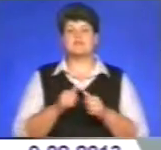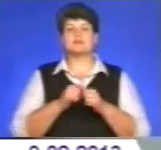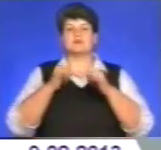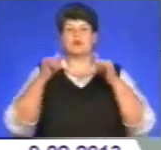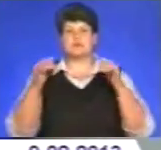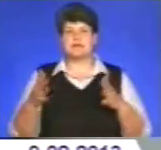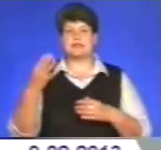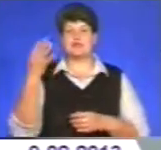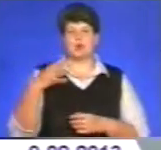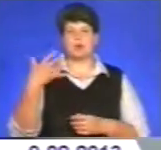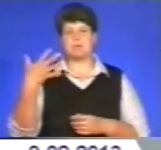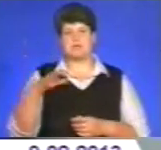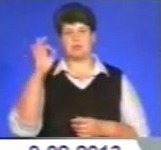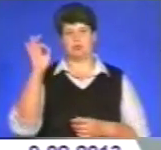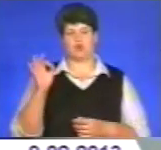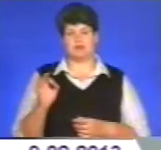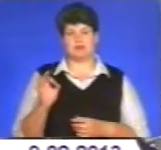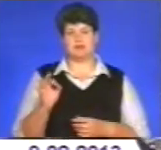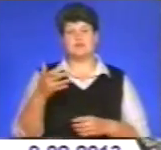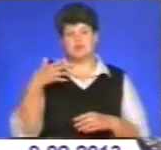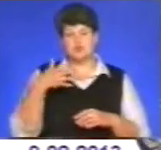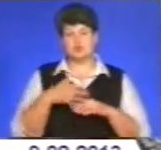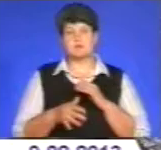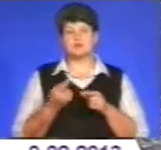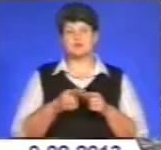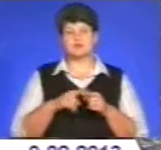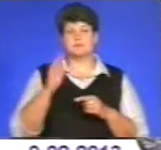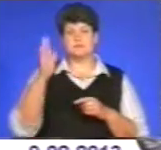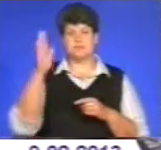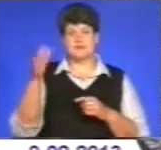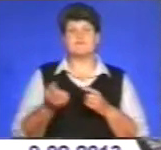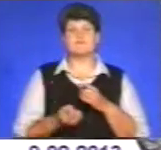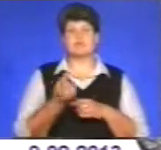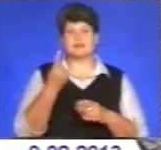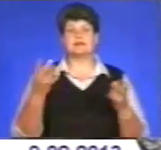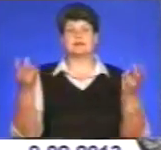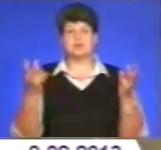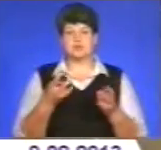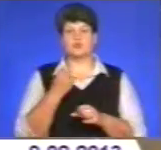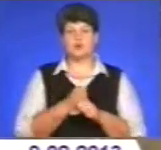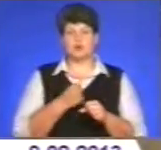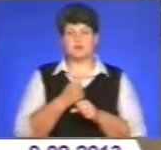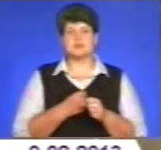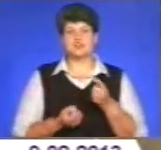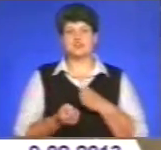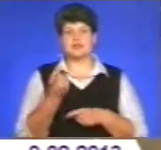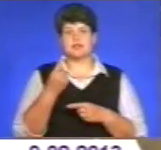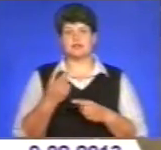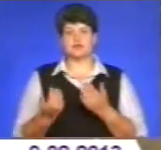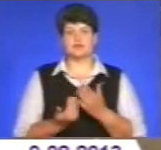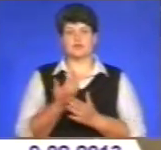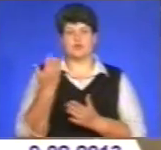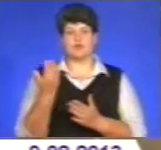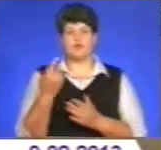на 40-50%. Із розуміння такої перспективи і виникла необхідність у розробці джерел, що відновлюються.